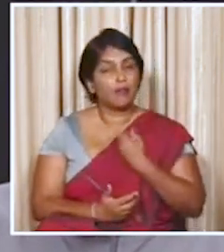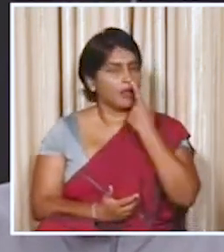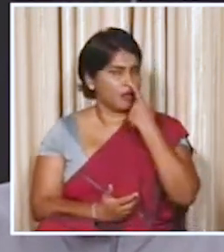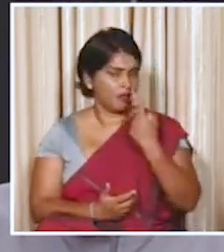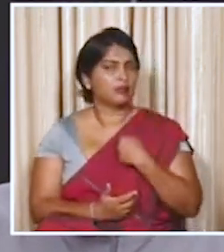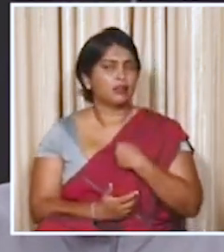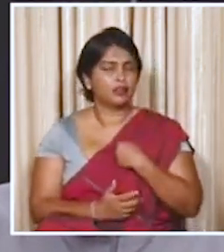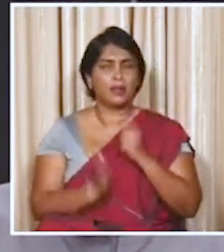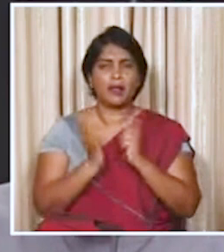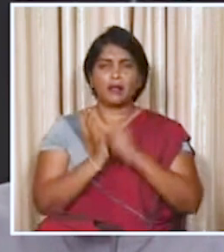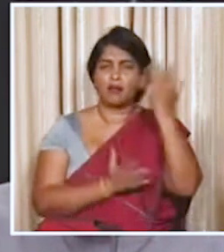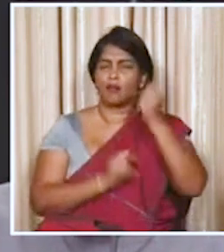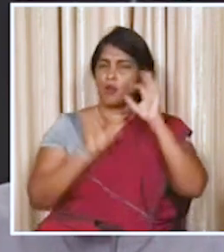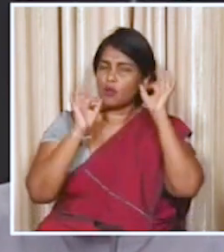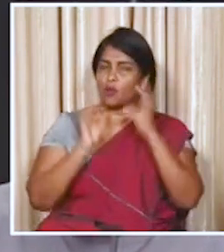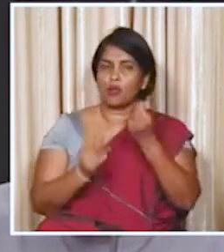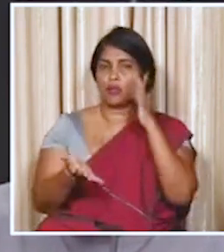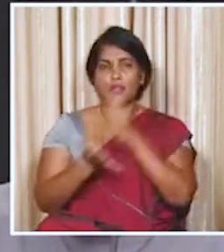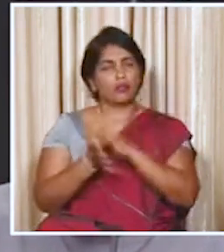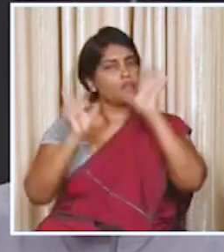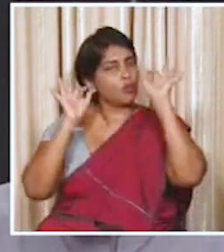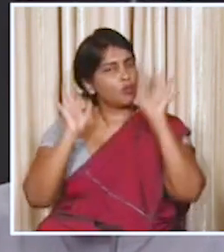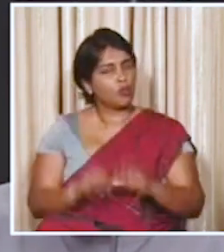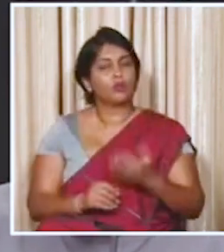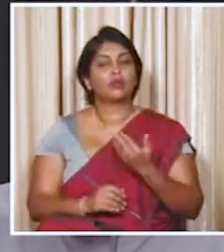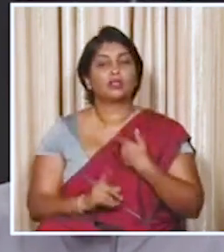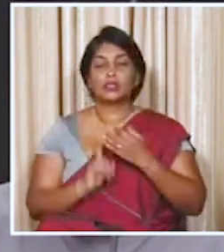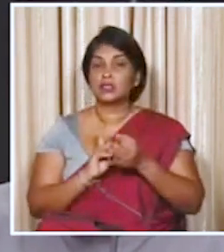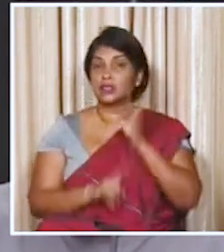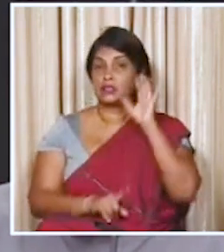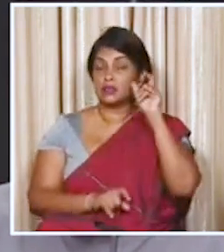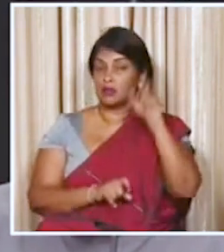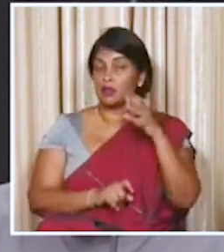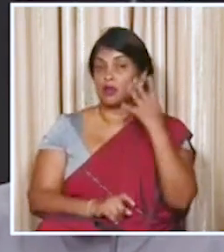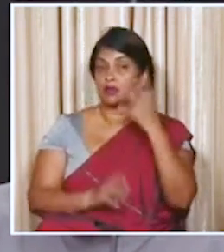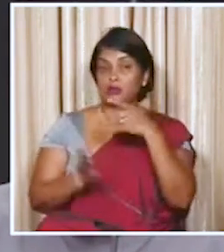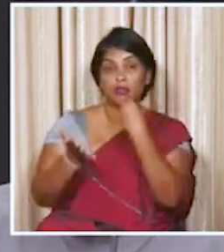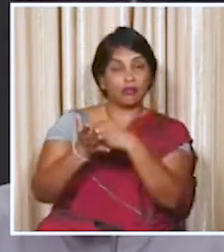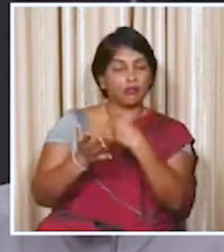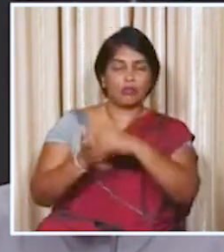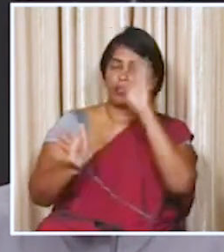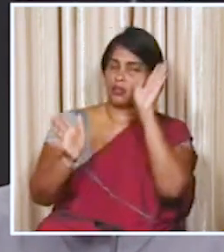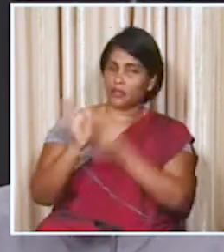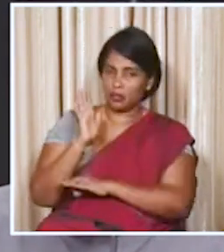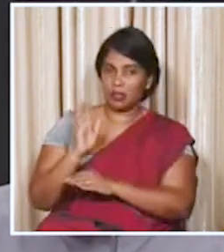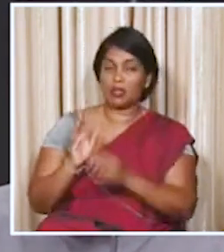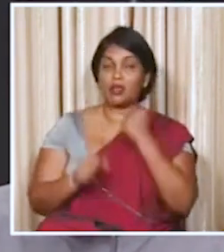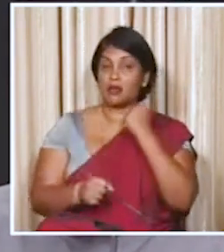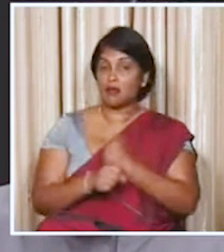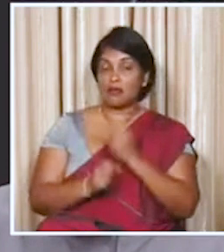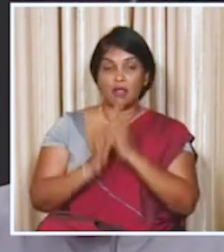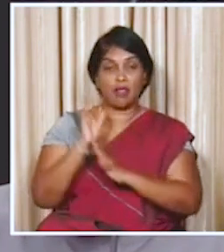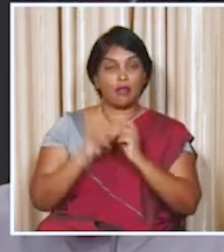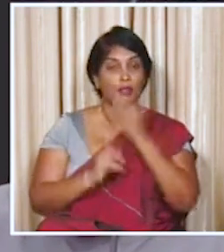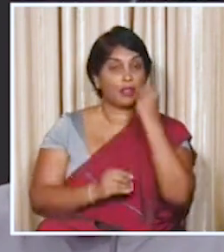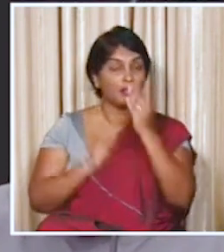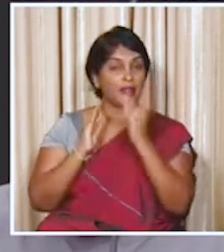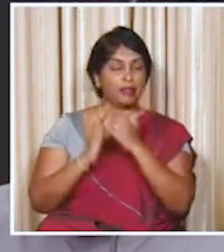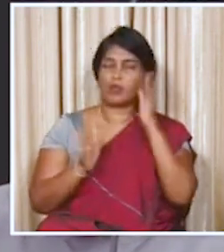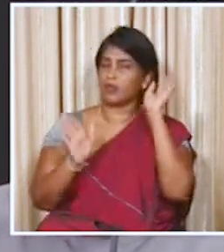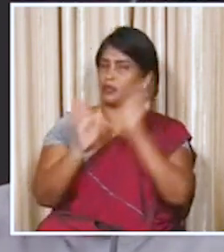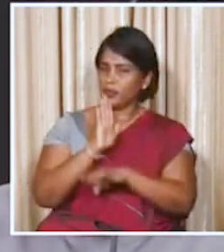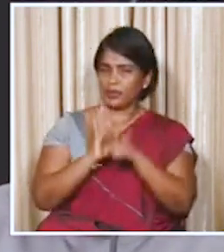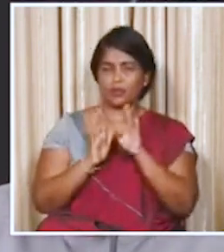memang. Naikan netu salia cuka hand netu. Jangan adi betul hatra dengan nadat tu kerana kain kerela. Raja mantri orang dengan nilai masa dengan kain